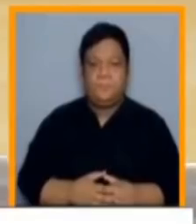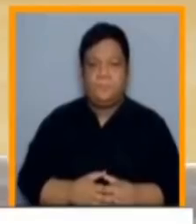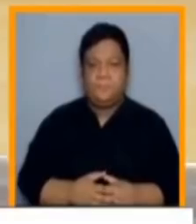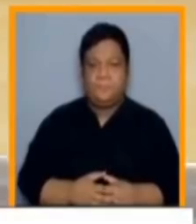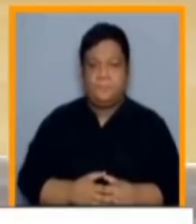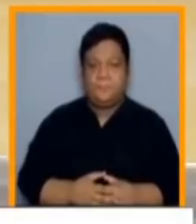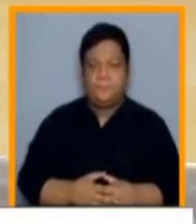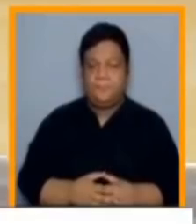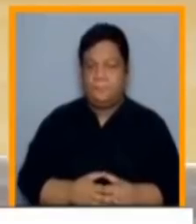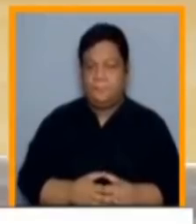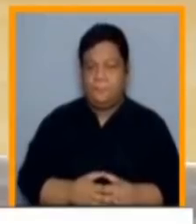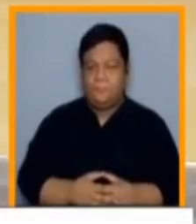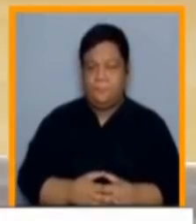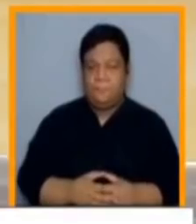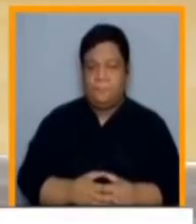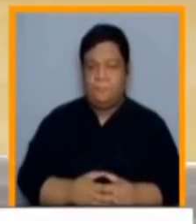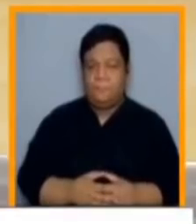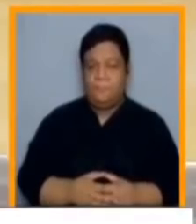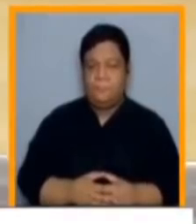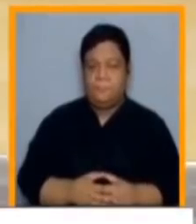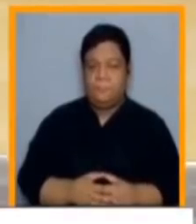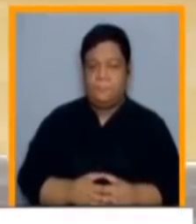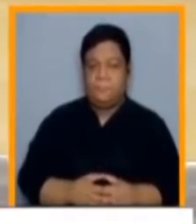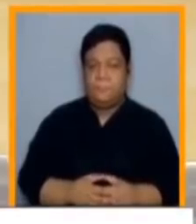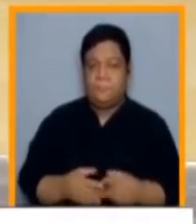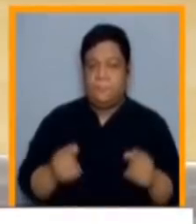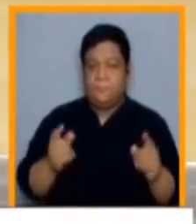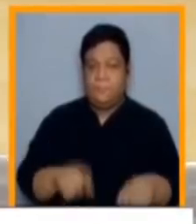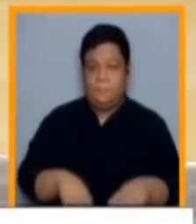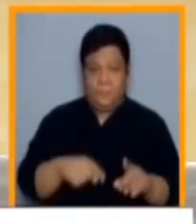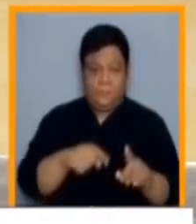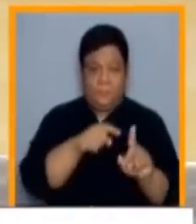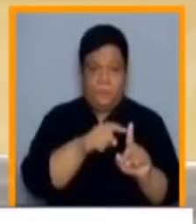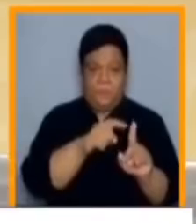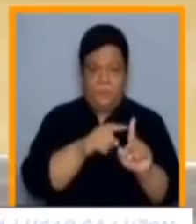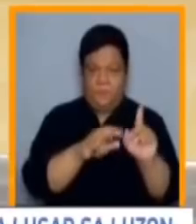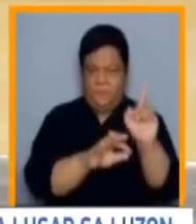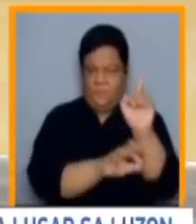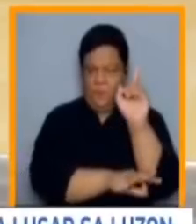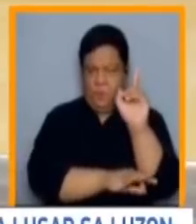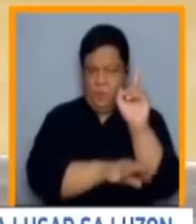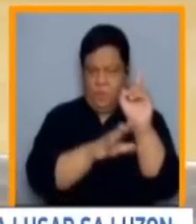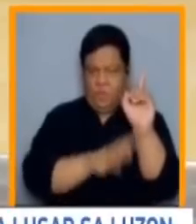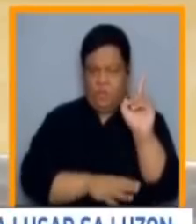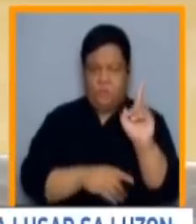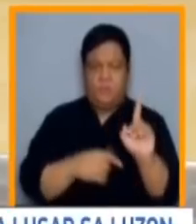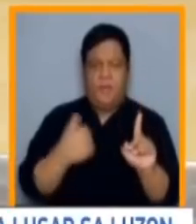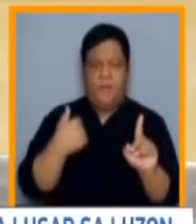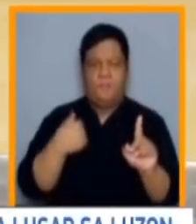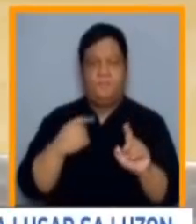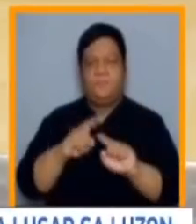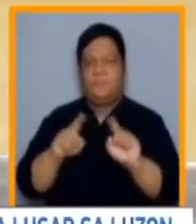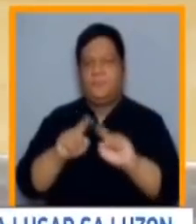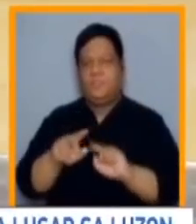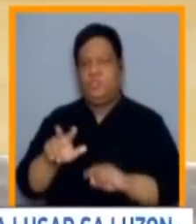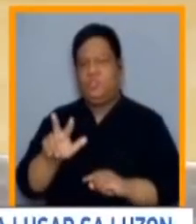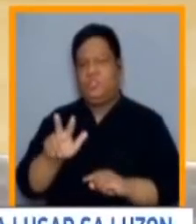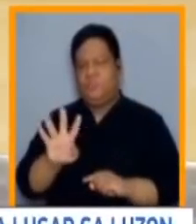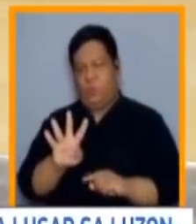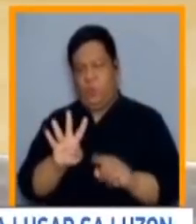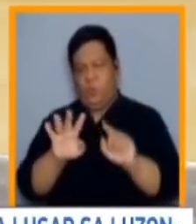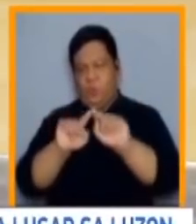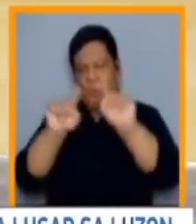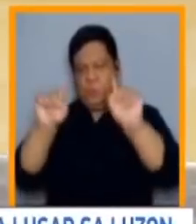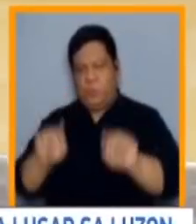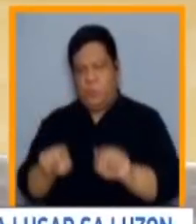Arestado ang isang dayuhang may 34 na warrant of arrest para sa child pornography sa Cagayan de Oro City. May